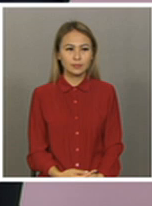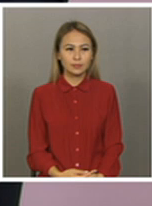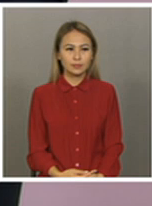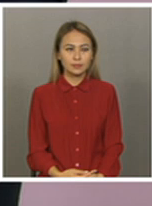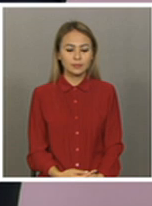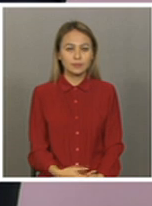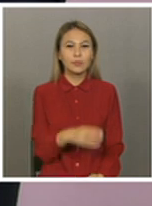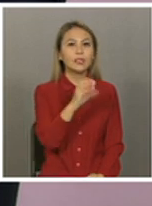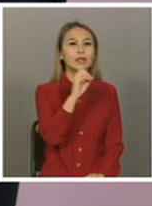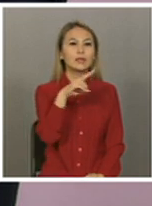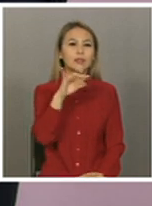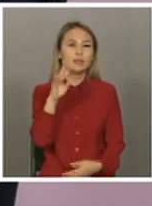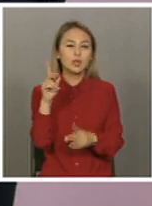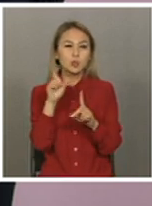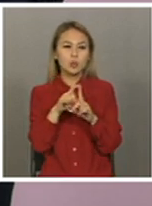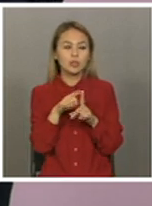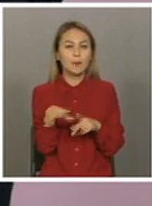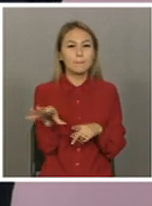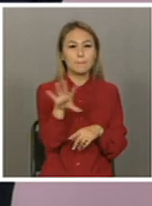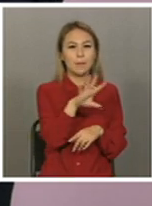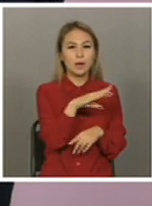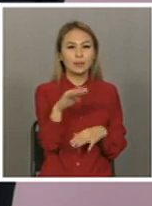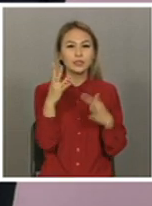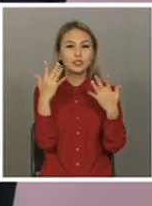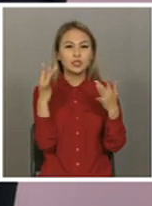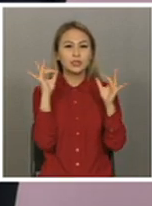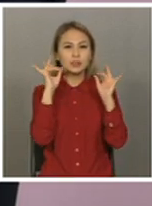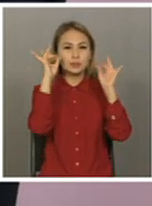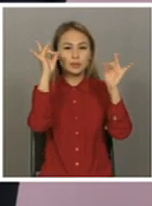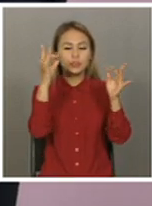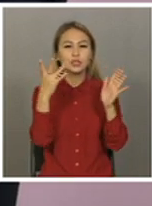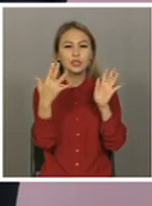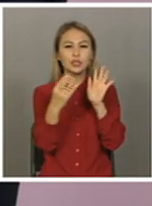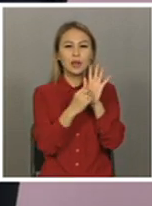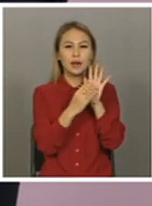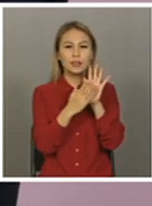Елік сөзінде барлығы неше дыбыс, неше әріп бар?